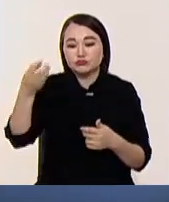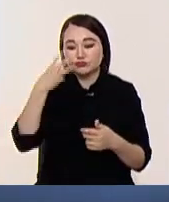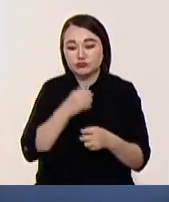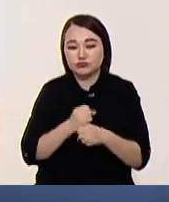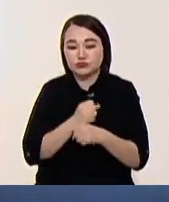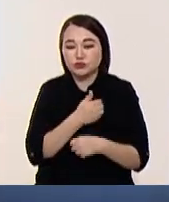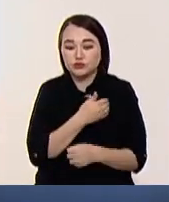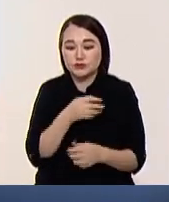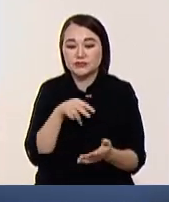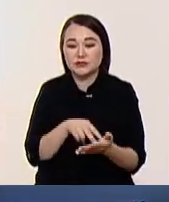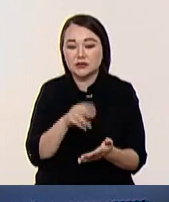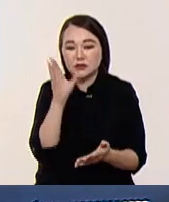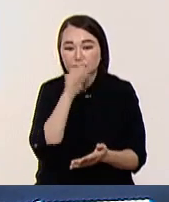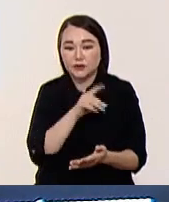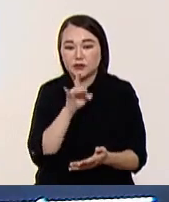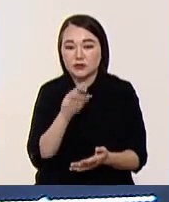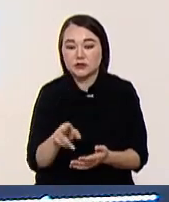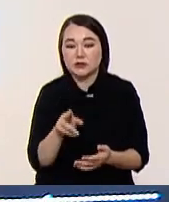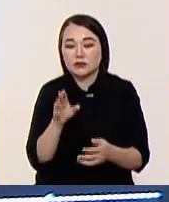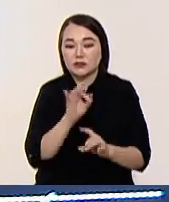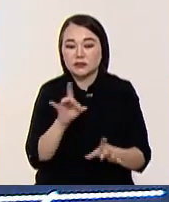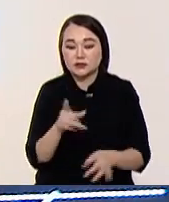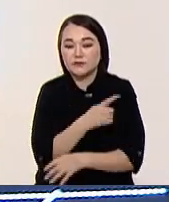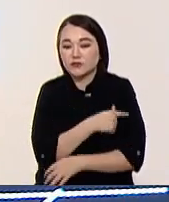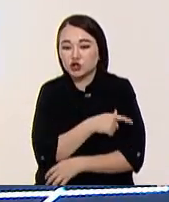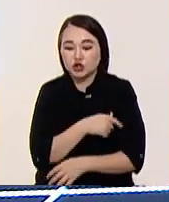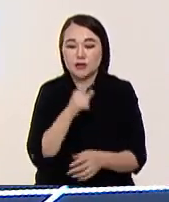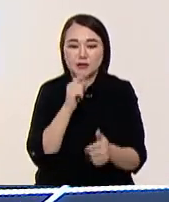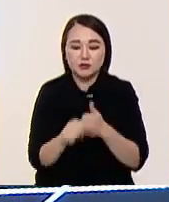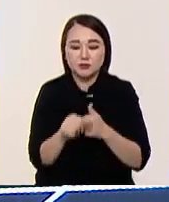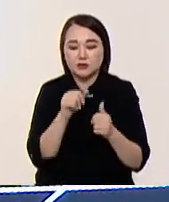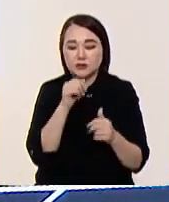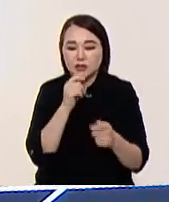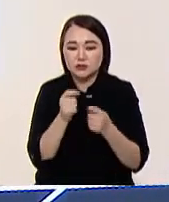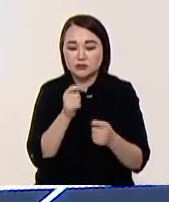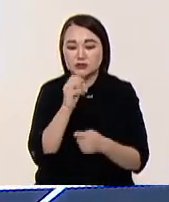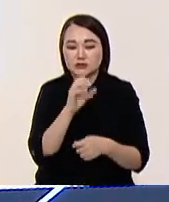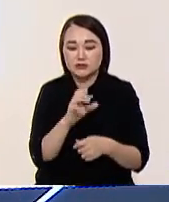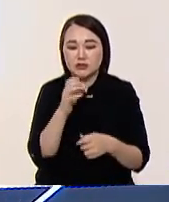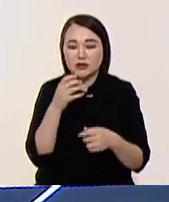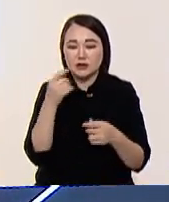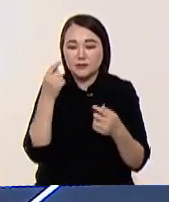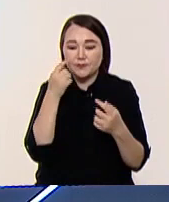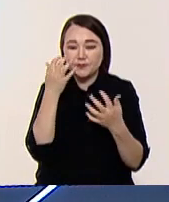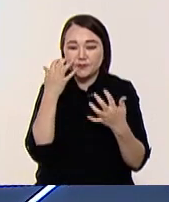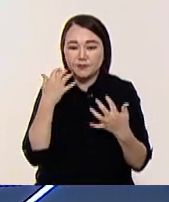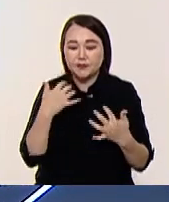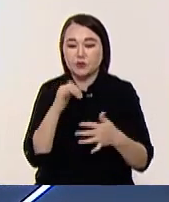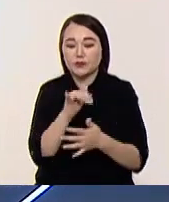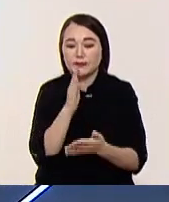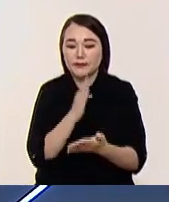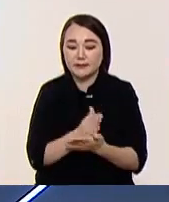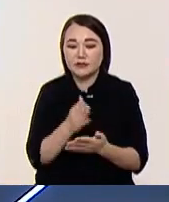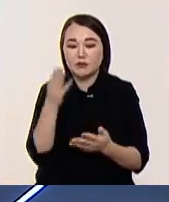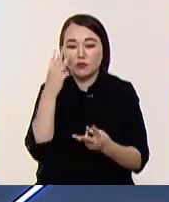рискуют стать пациентами онкологов. Дерматологи говорят, что особенно осторожными должны быть люди с родимыми пятнами на коже. Выяснилось,